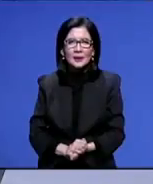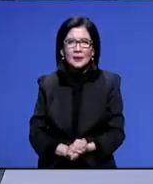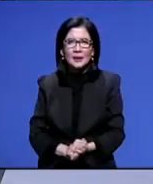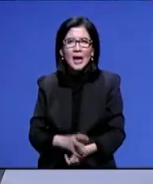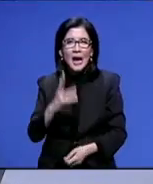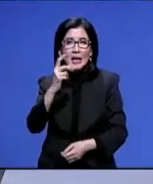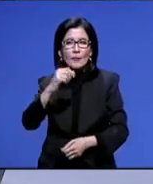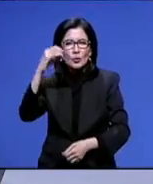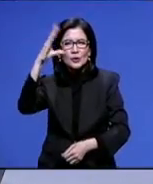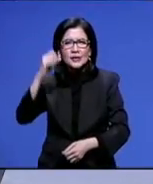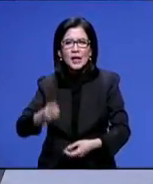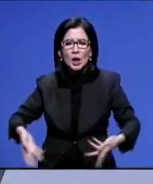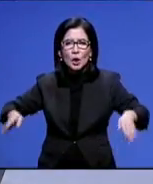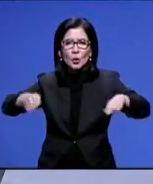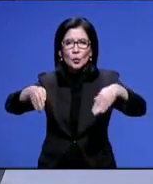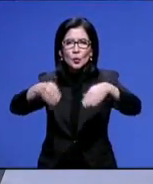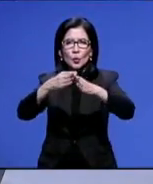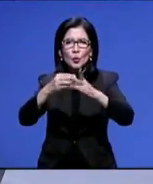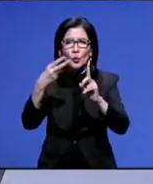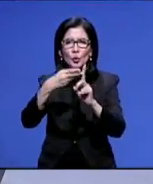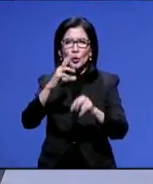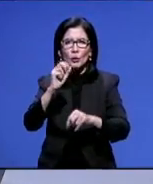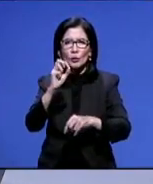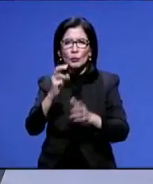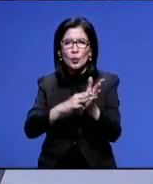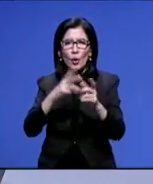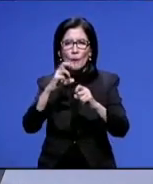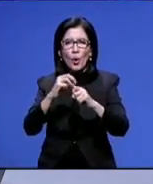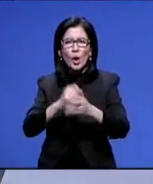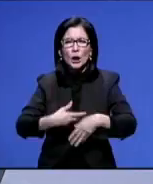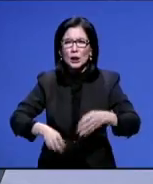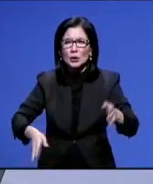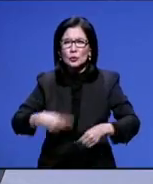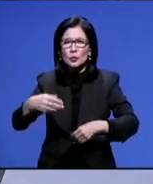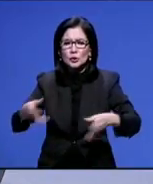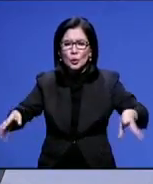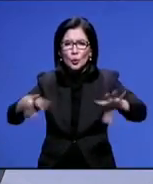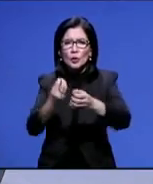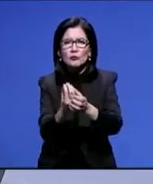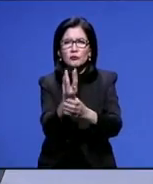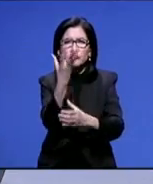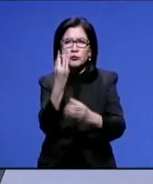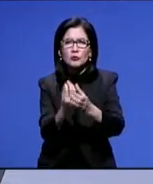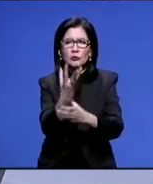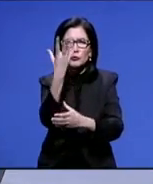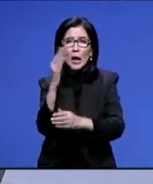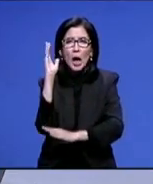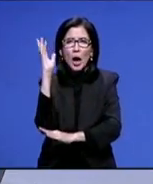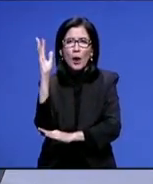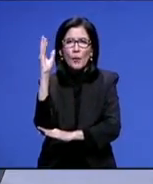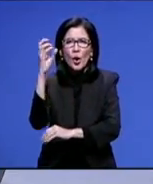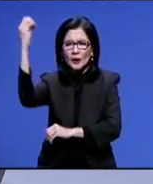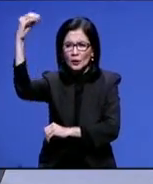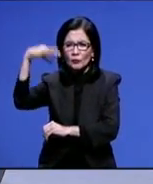Udara bus yang tadi Gunung Bromo di Kabupaten Probolinggo, Jawa Timur terus mengeluarkan asap pekat. Sejumlah pohon yang terkena guyuran abu